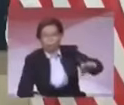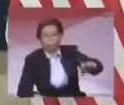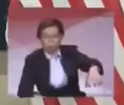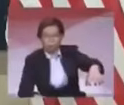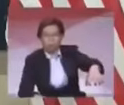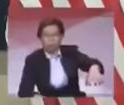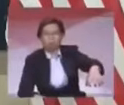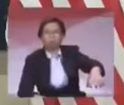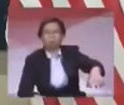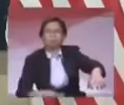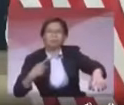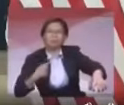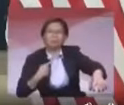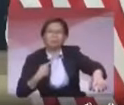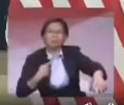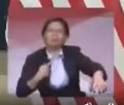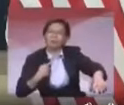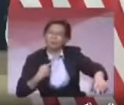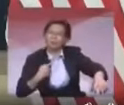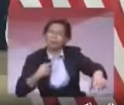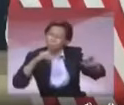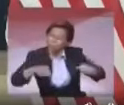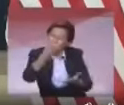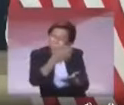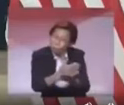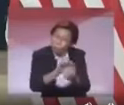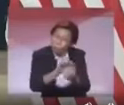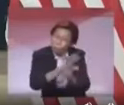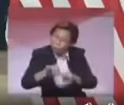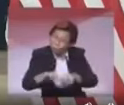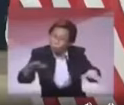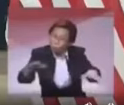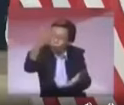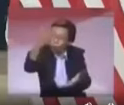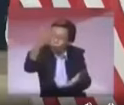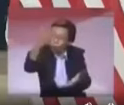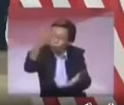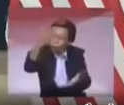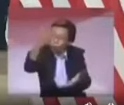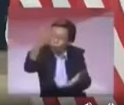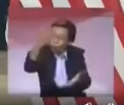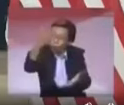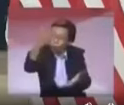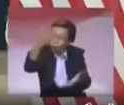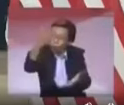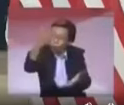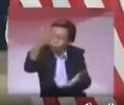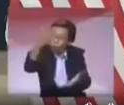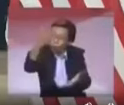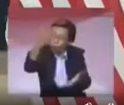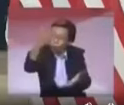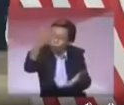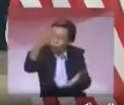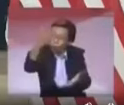itu, kita dapat membendung penularan COVID-19 ke daerah. Residents in Kuching are